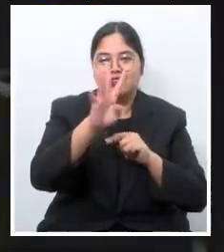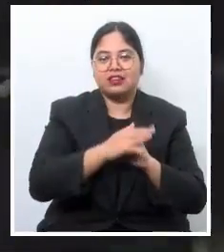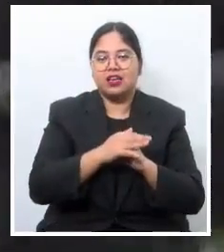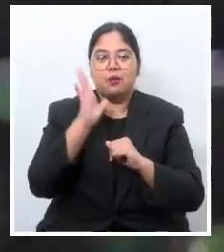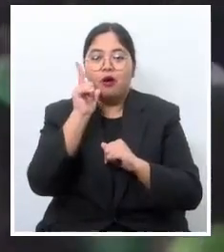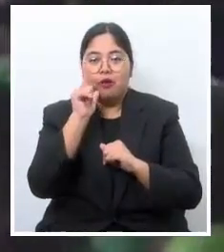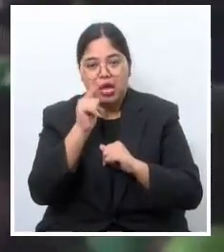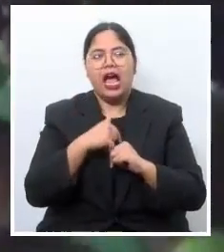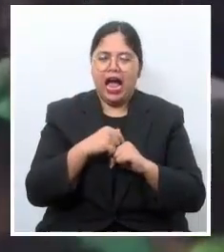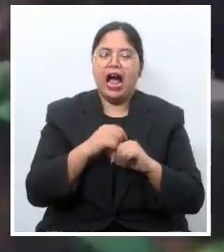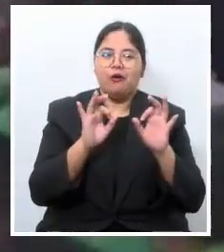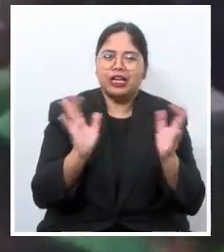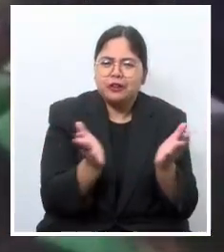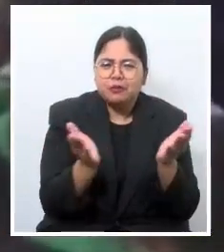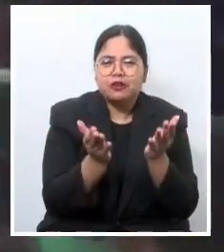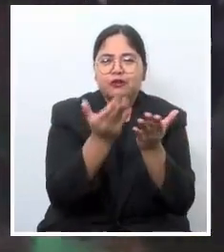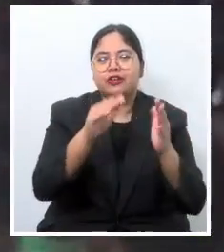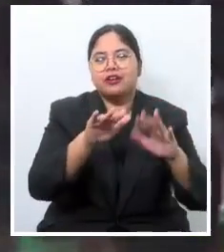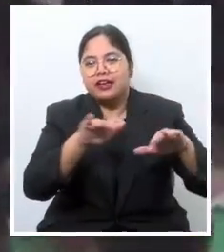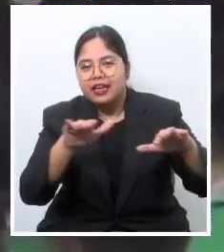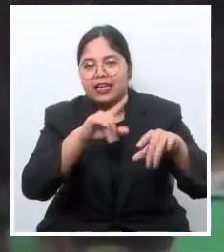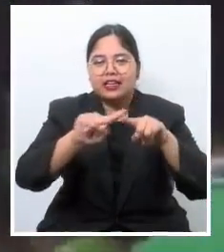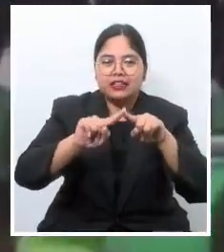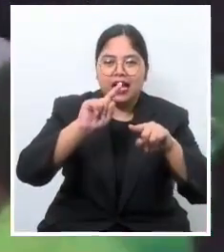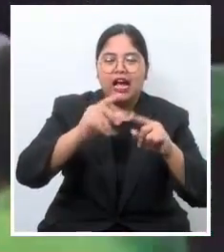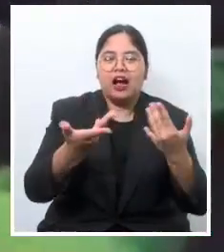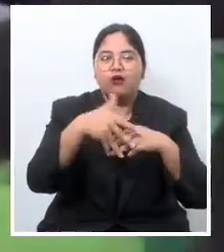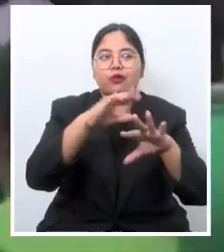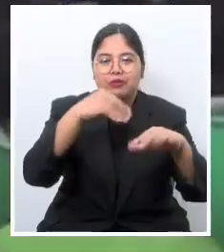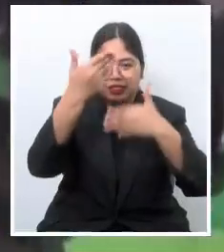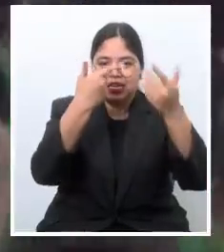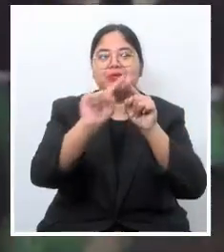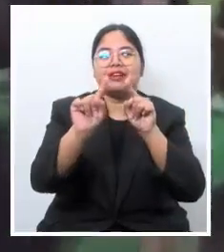เต็มใจในการส่งเสริมสนับสนุนให้ผู้เรียนเข้าร่วม